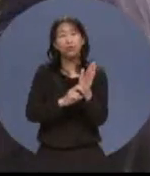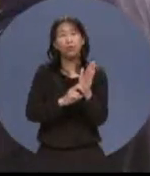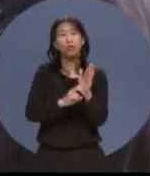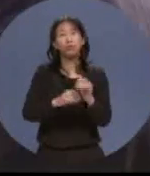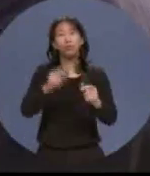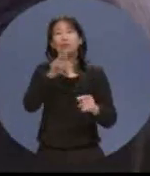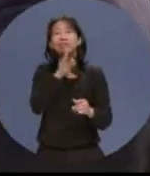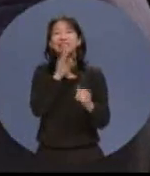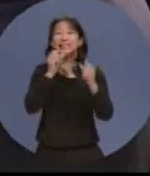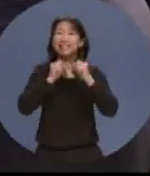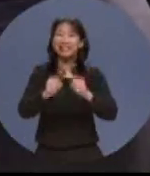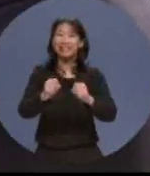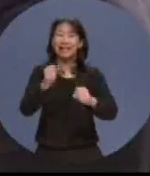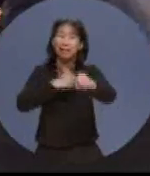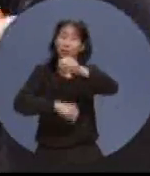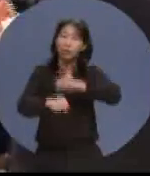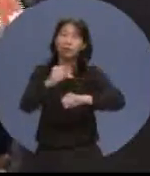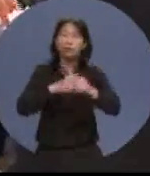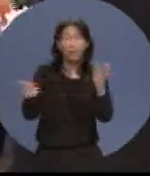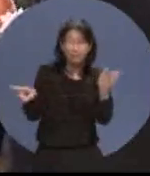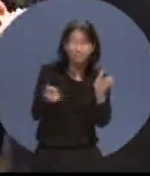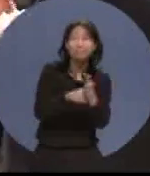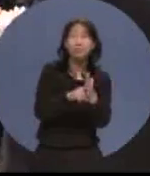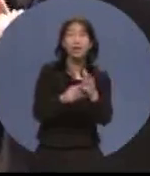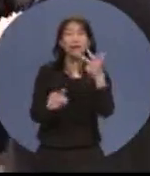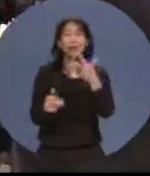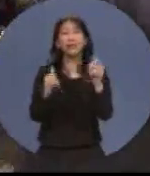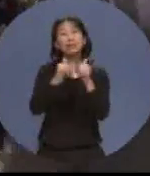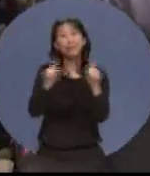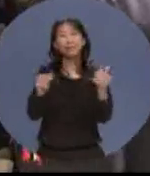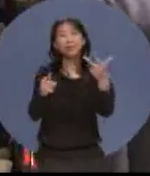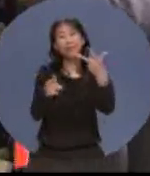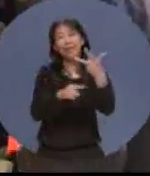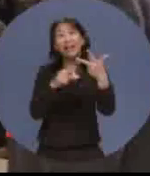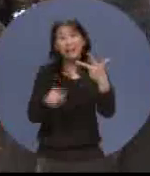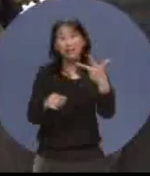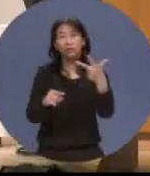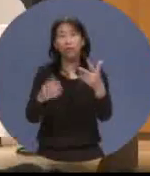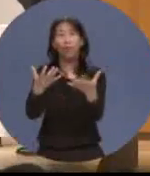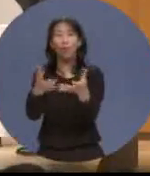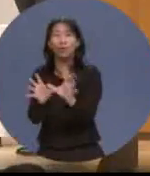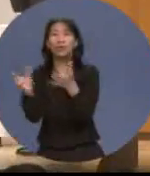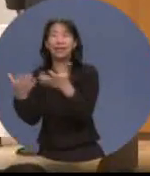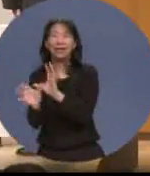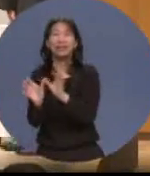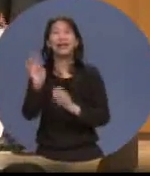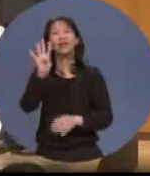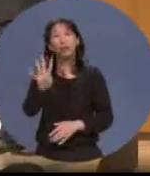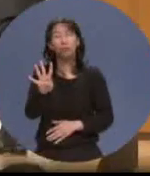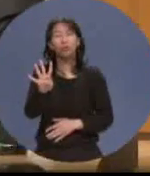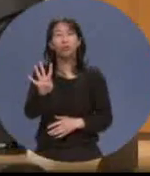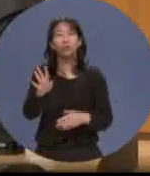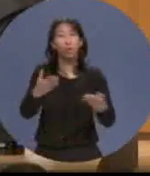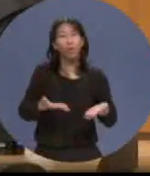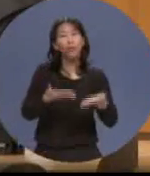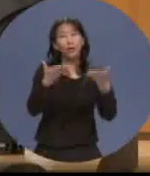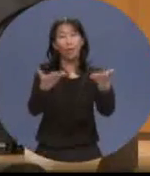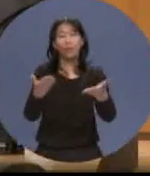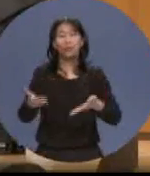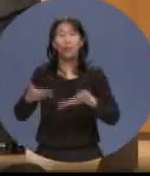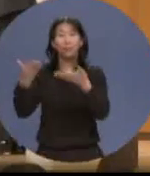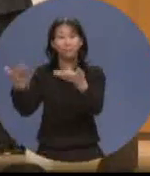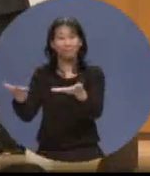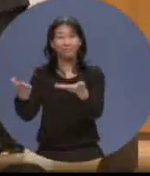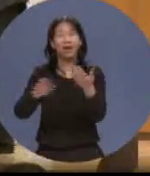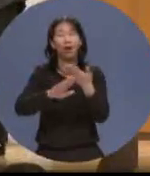民憲章実践に取り組んでこられた市民7名と4つの団体を表彰。さら